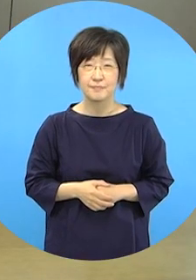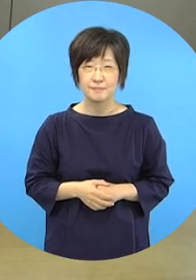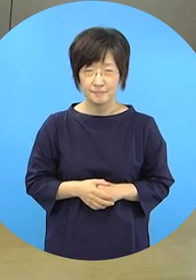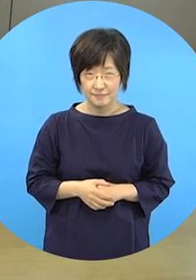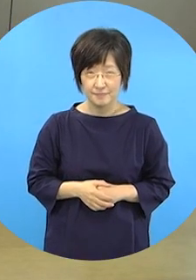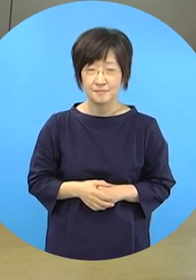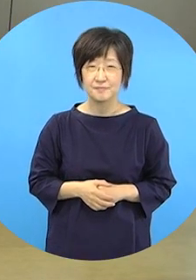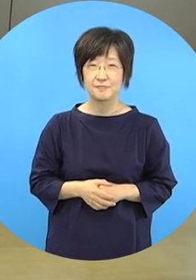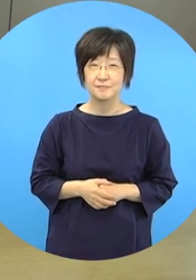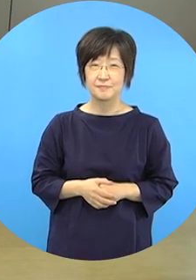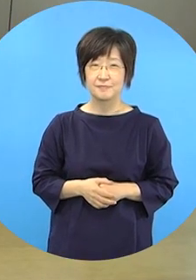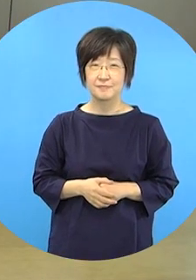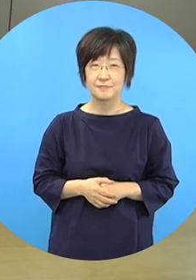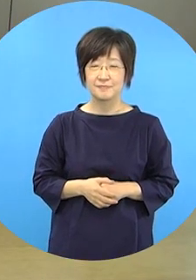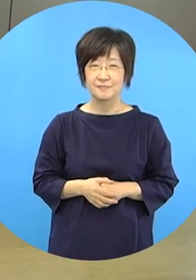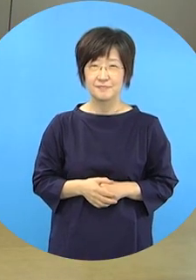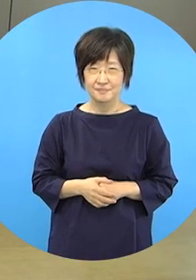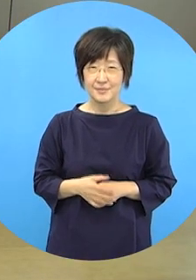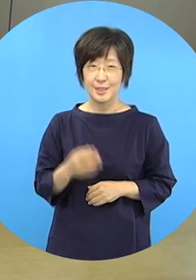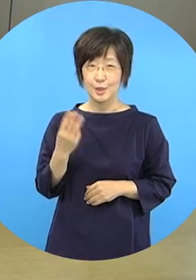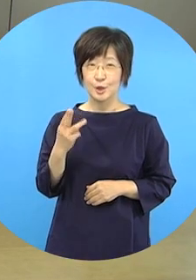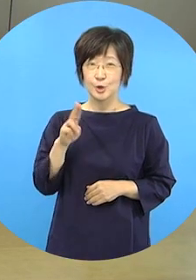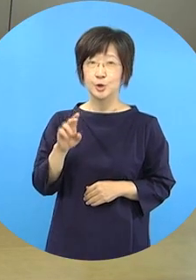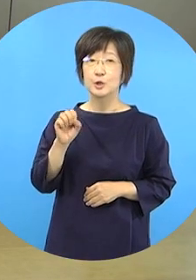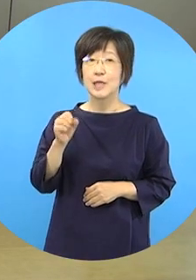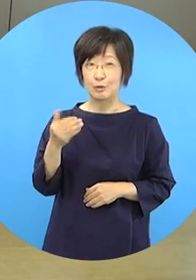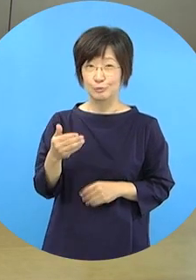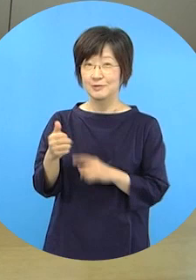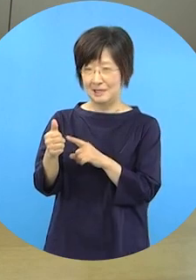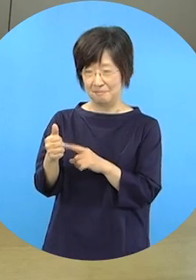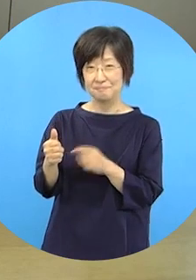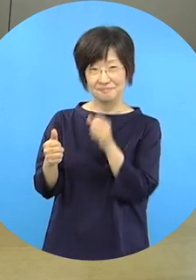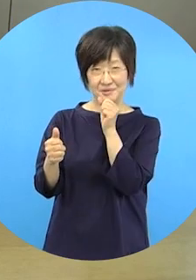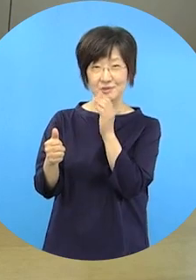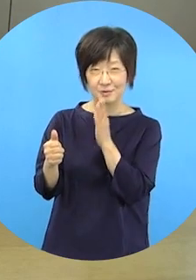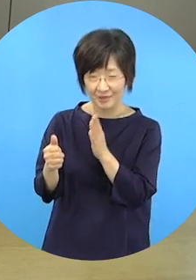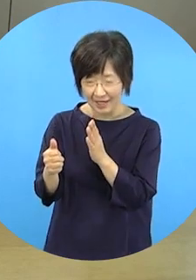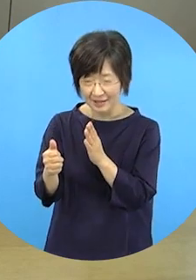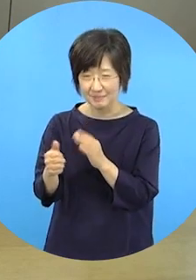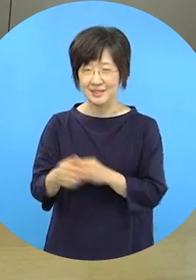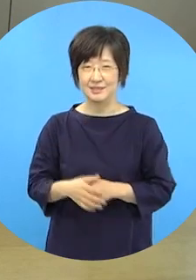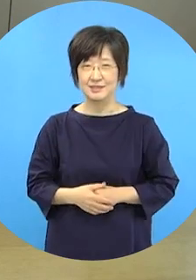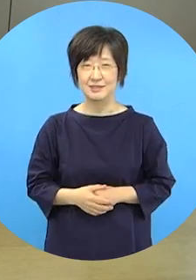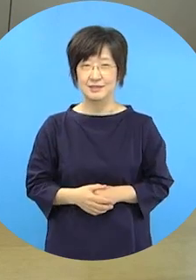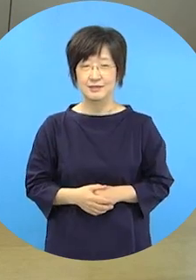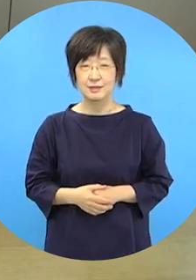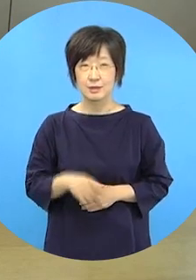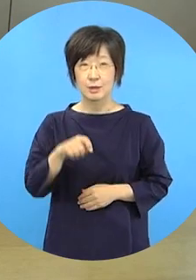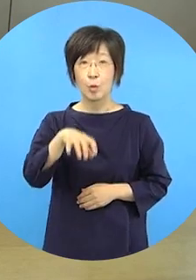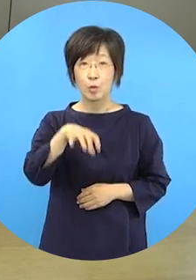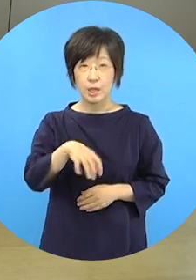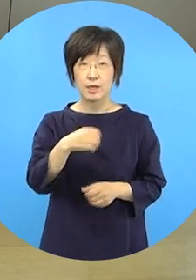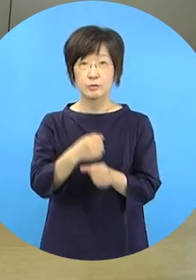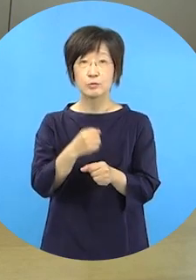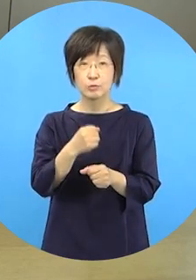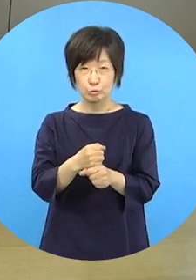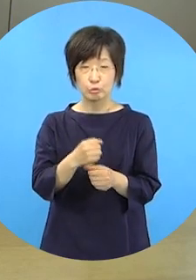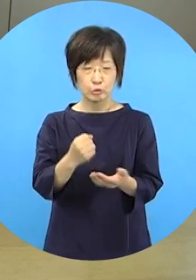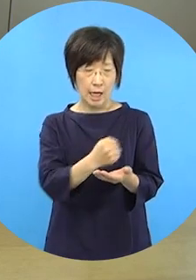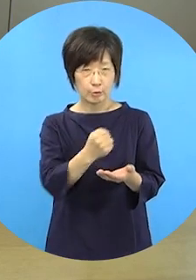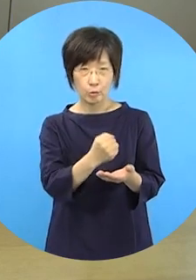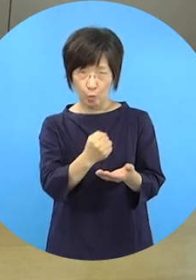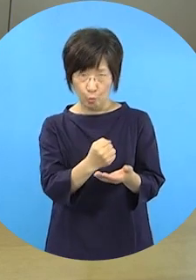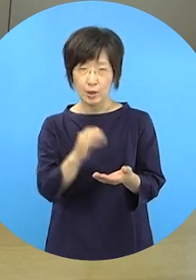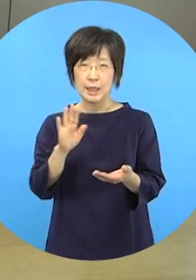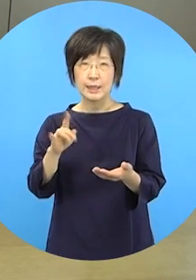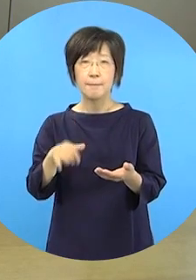株式会社トキワ食品、優作さんです。よろしくお願いします。 よろしくお願いします。 こちらで作られています納豆と